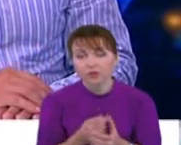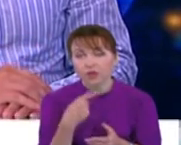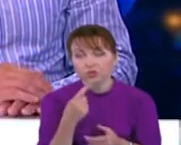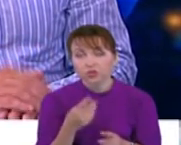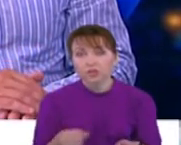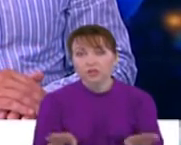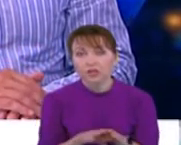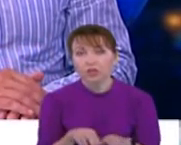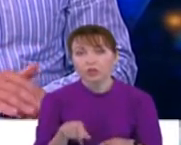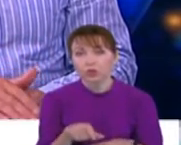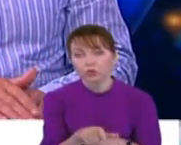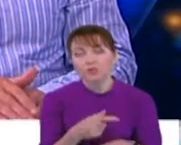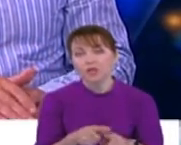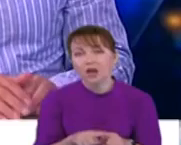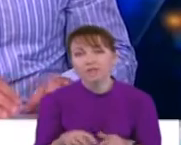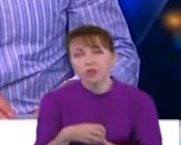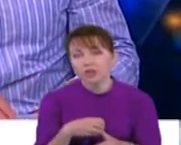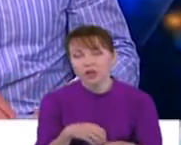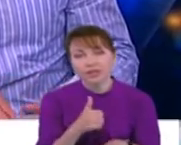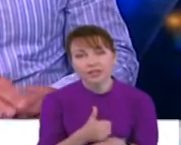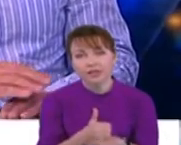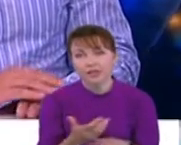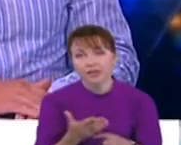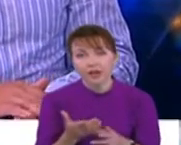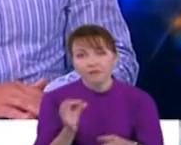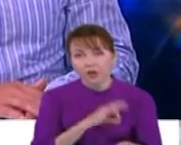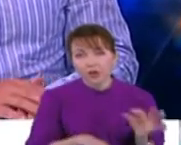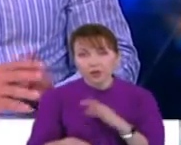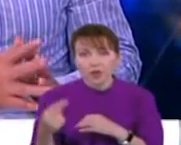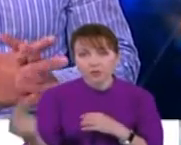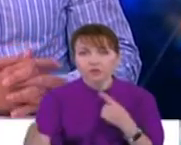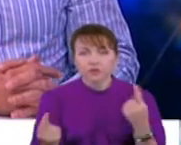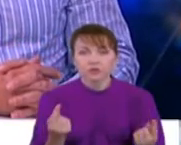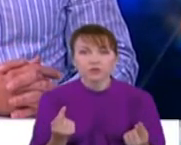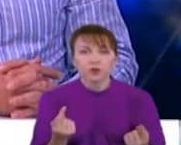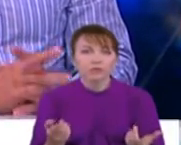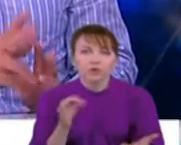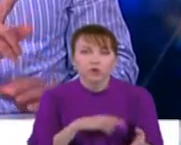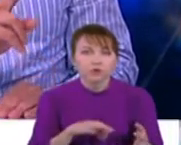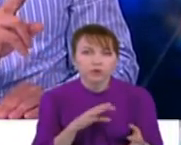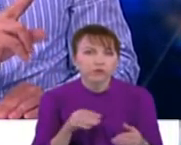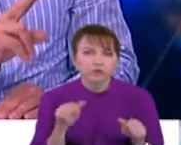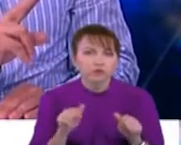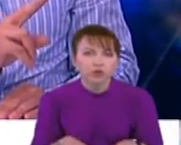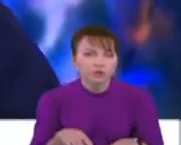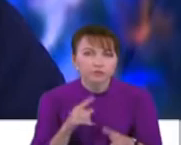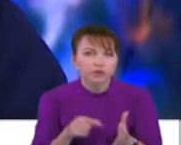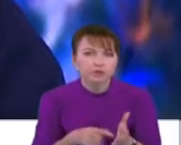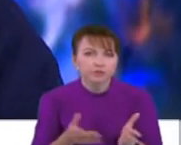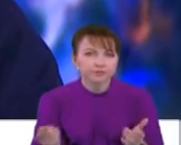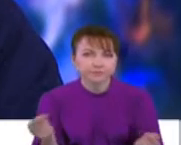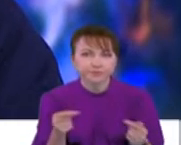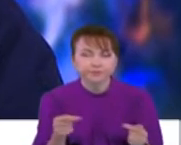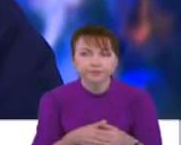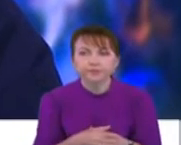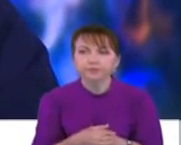Це авторитарні лідери, які використовують один одного, значить, рішають питання у себе в країні. Все зрозуміло.